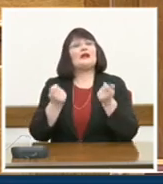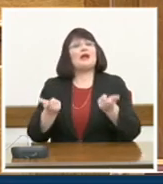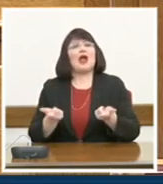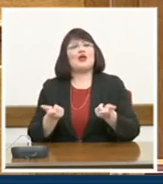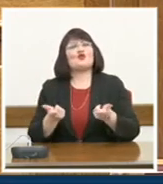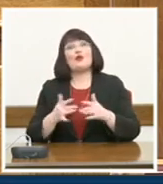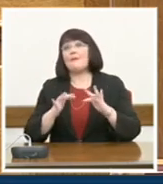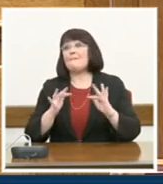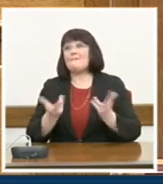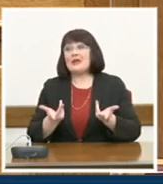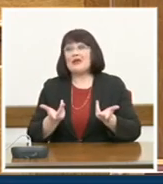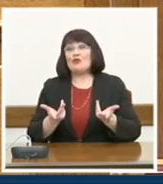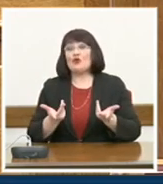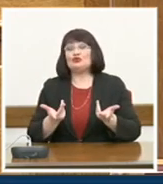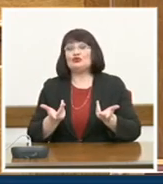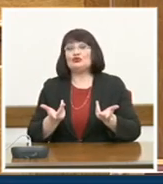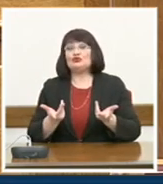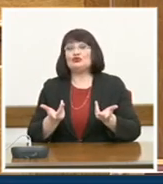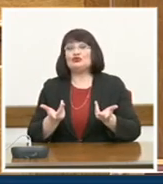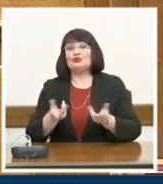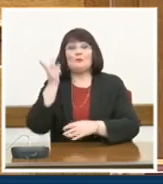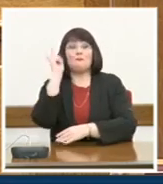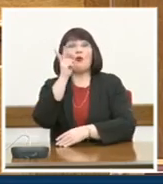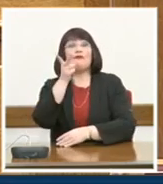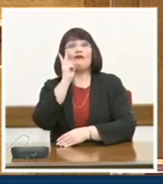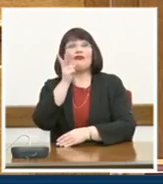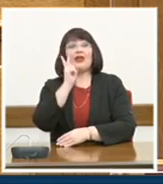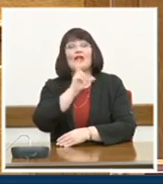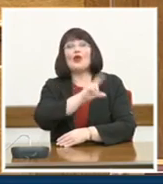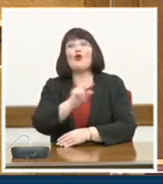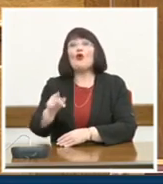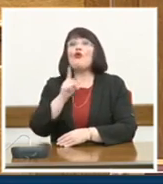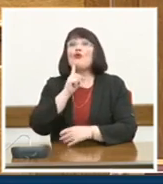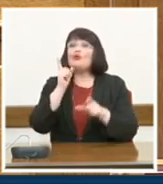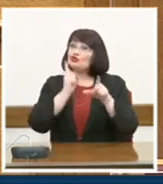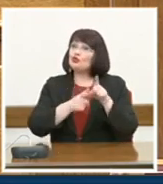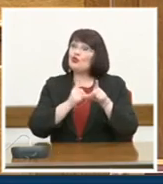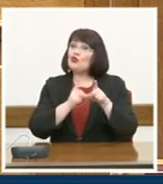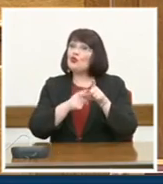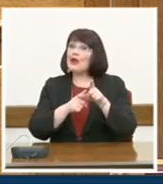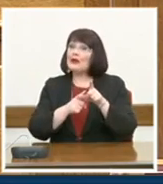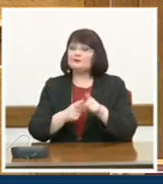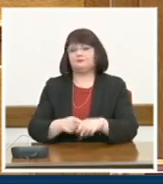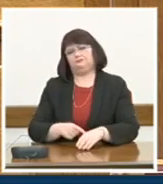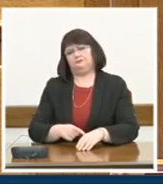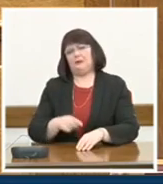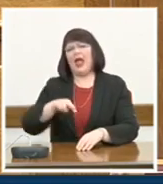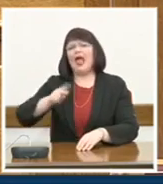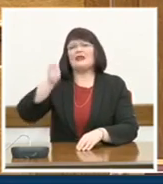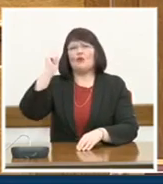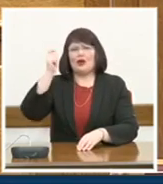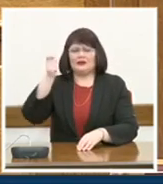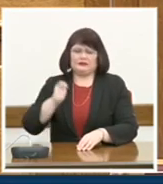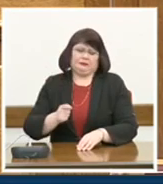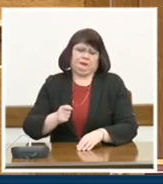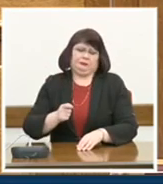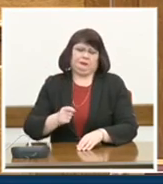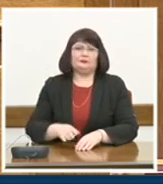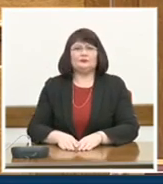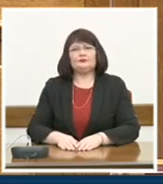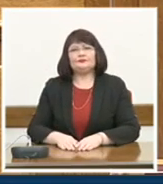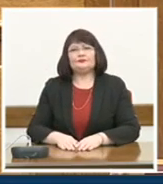κάνουν και αυτοί τη μομφή που κάνει το ΚΚΕ? Όχι βέβαια. Και για να έχουμε το καλό